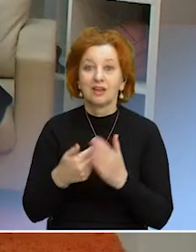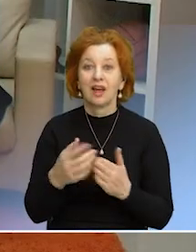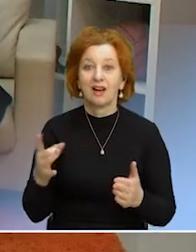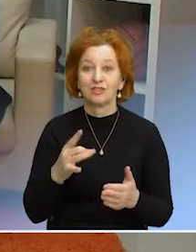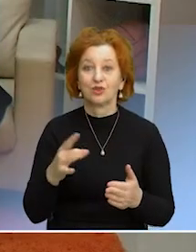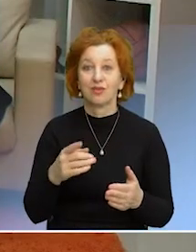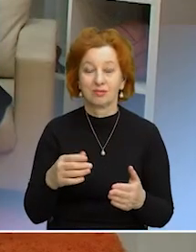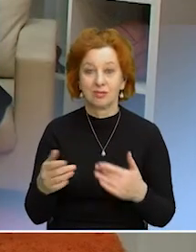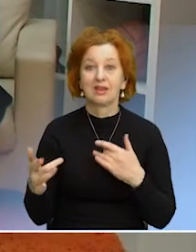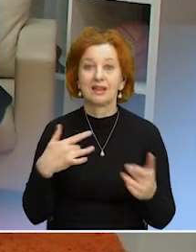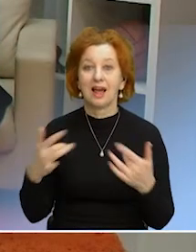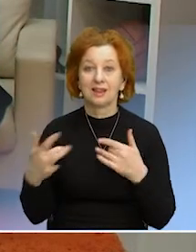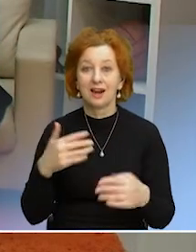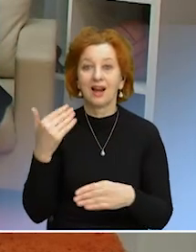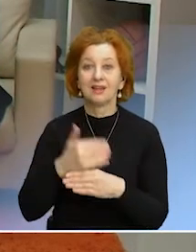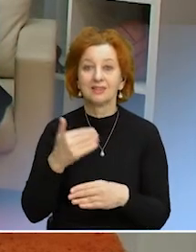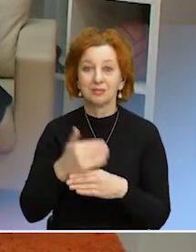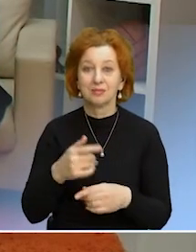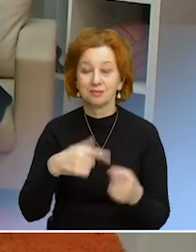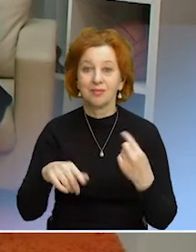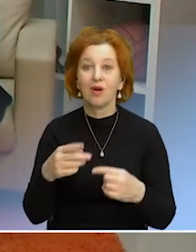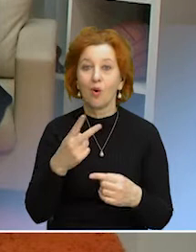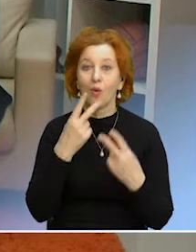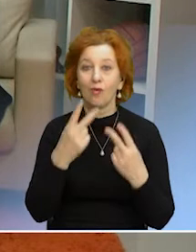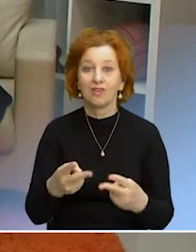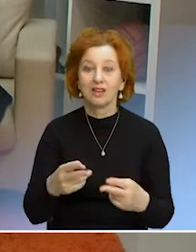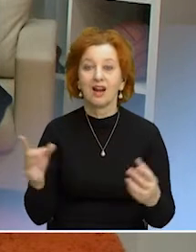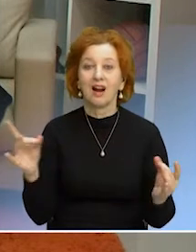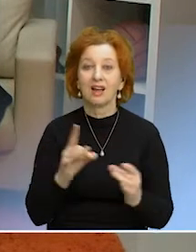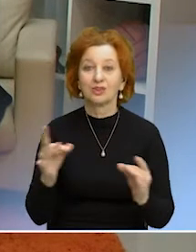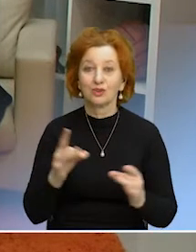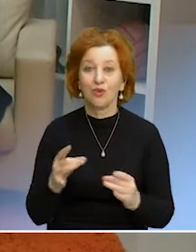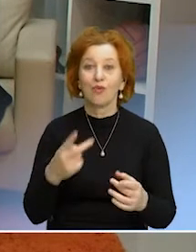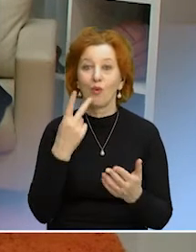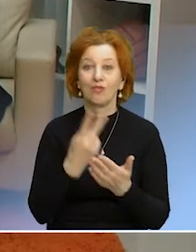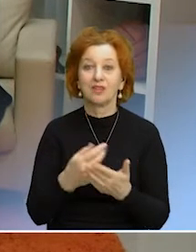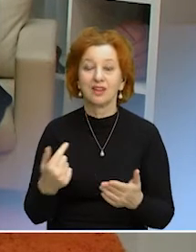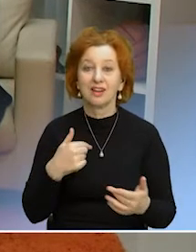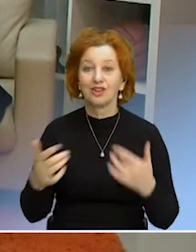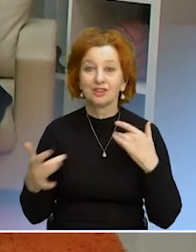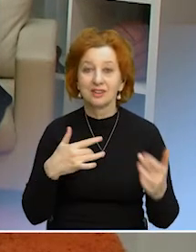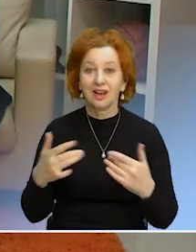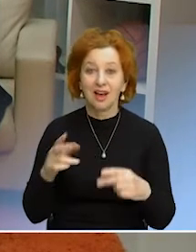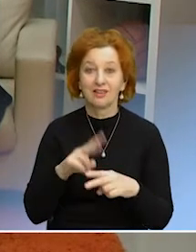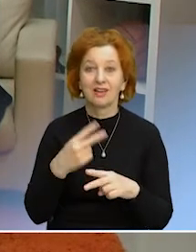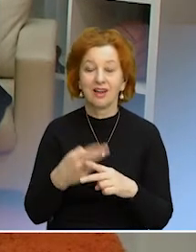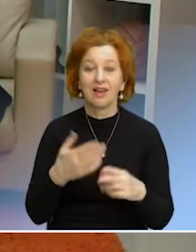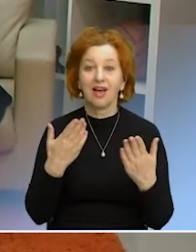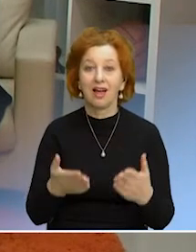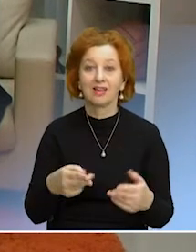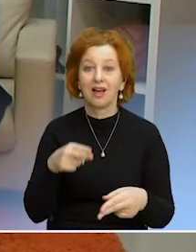Ростова. Мало того, что театральная тема была отражена, люди увидели Ростов, люди увидели наш театр. И, ну, это,